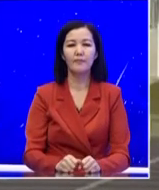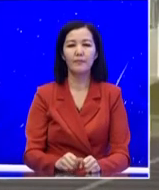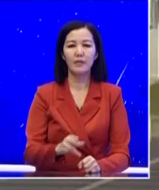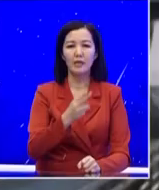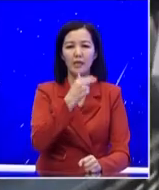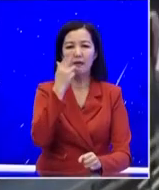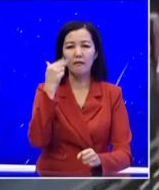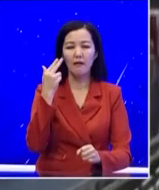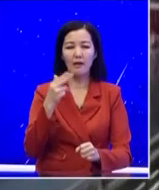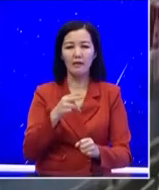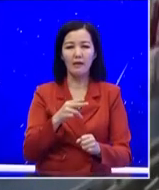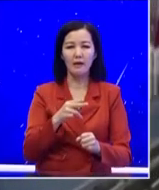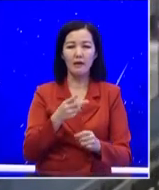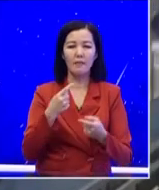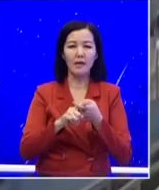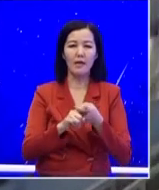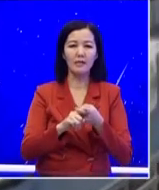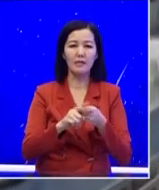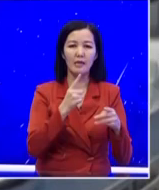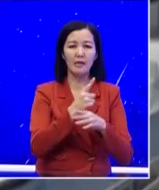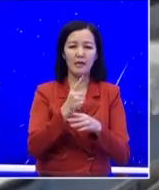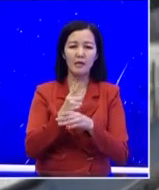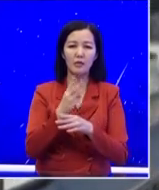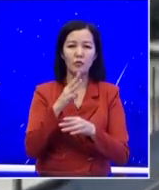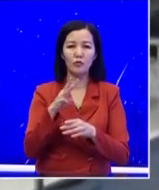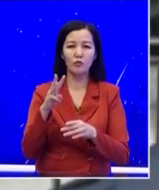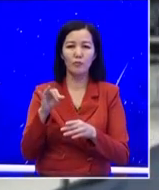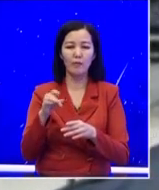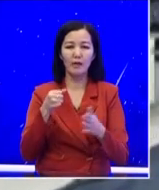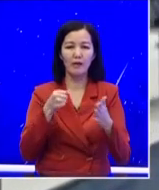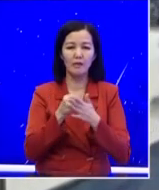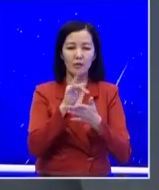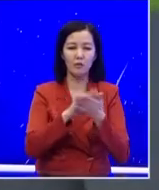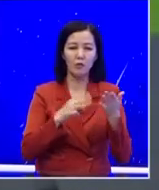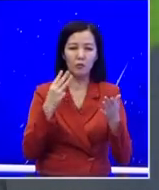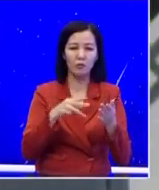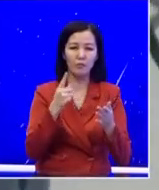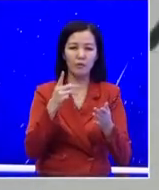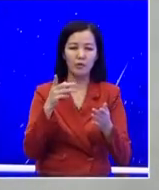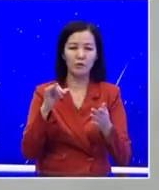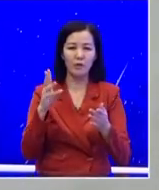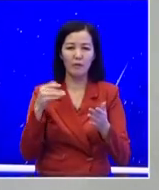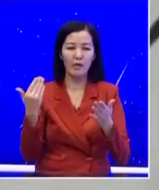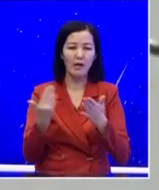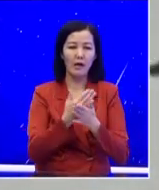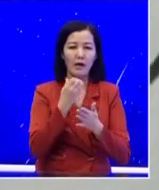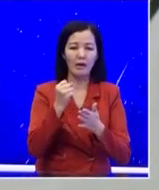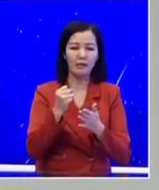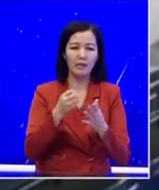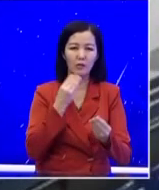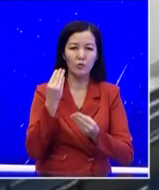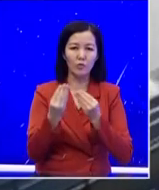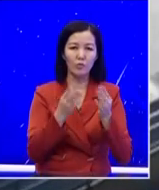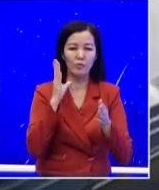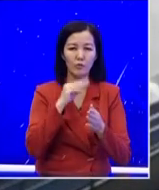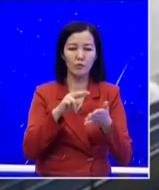Италиядағы коронавирус пандемиясына байланысты карантин 3 мамырға дейін ұзартылды. 31 мамырда А сериясының қайта басталуы жоспарланып отыр.